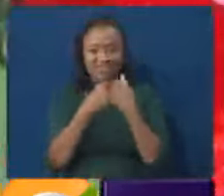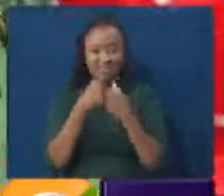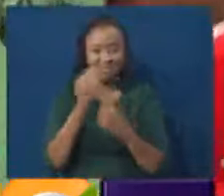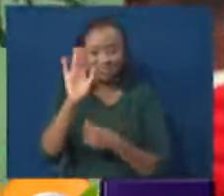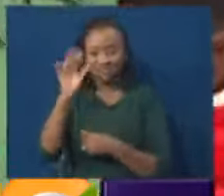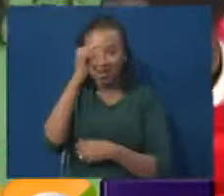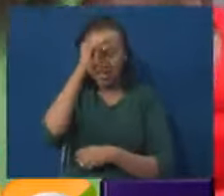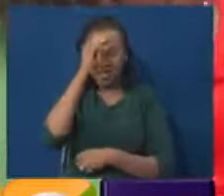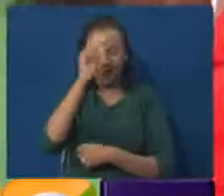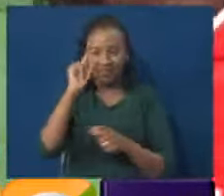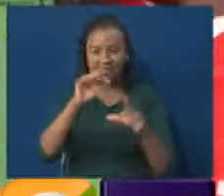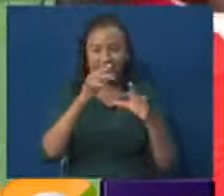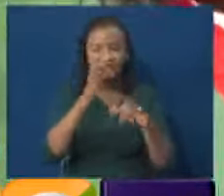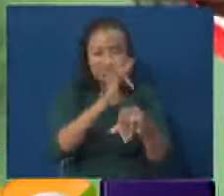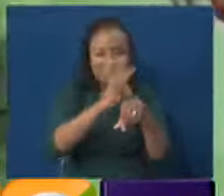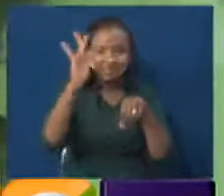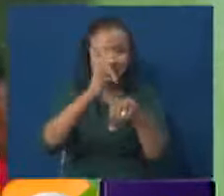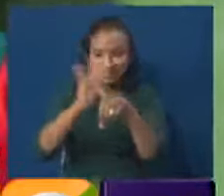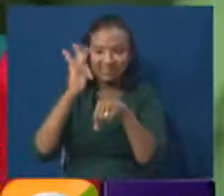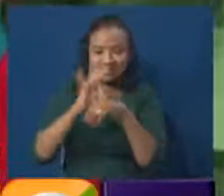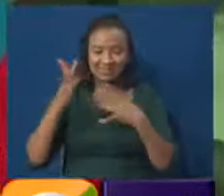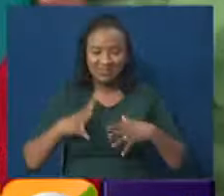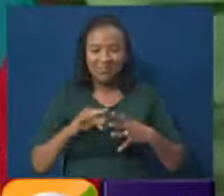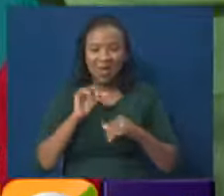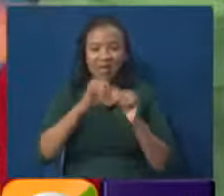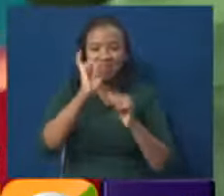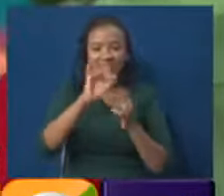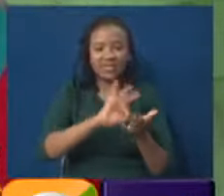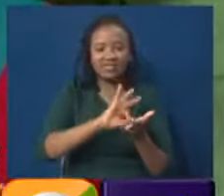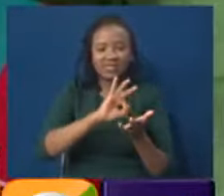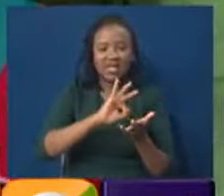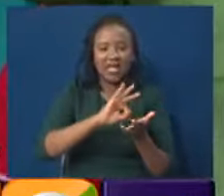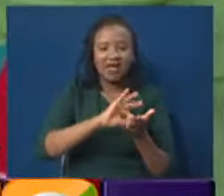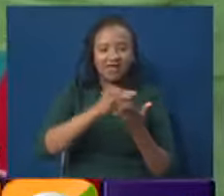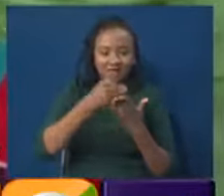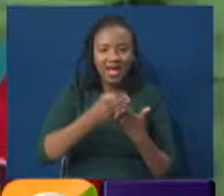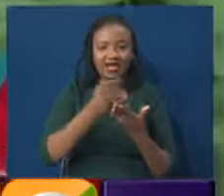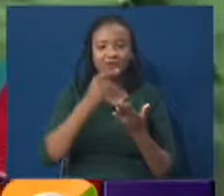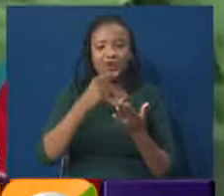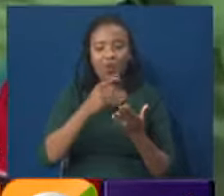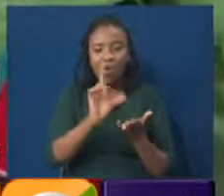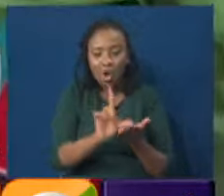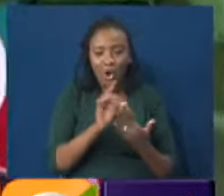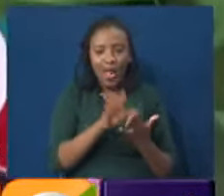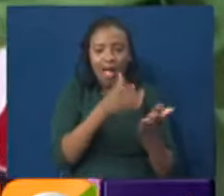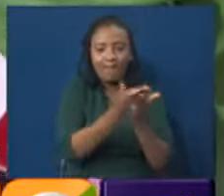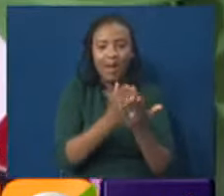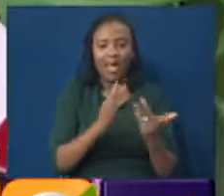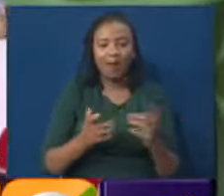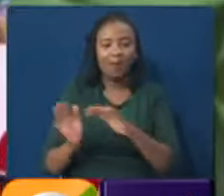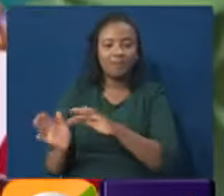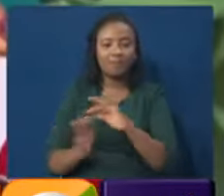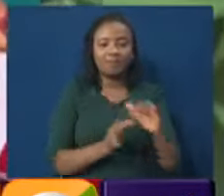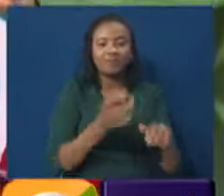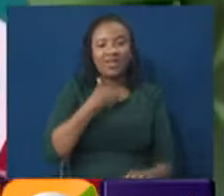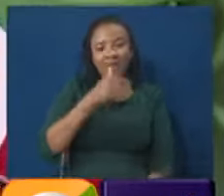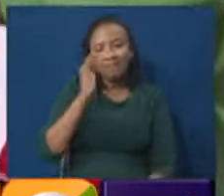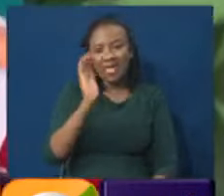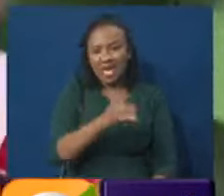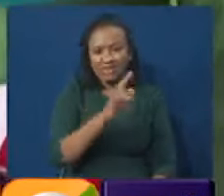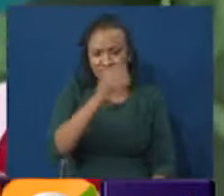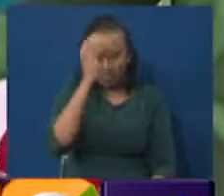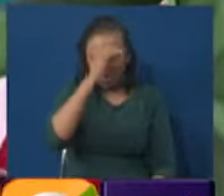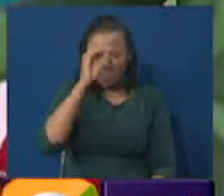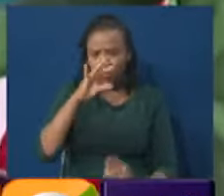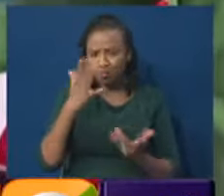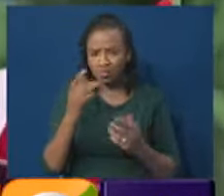kwa kijana wengine kutoka hapa eneo la Kibra, labda tueleze mwaka moja ya uongozi wa Kenya Kwanza, maoni yako ni